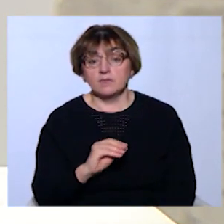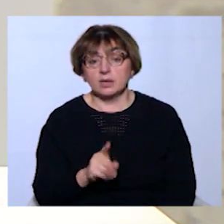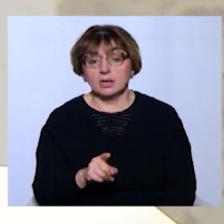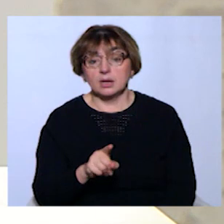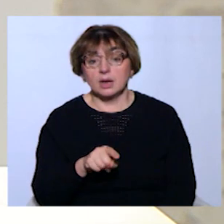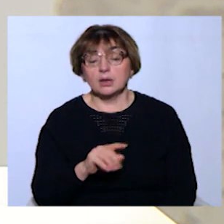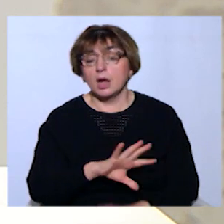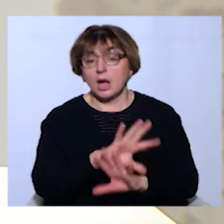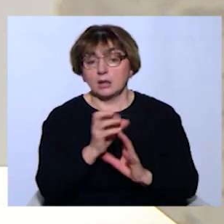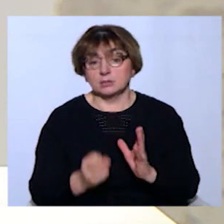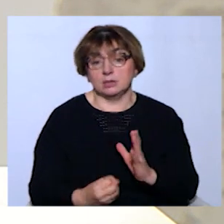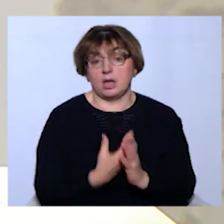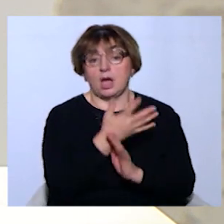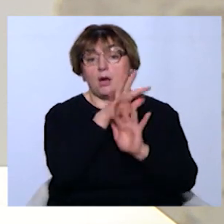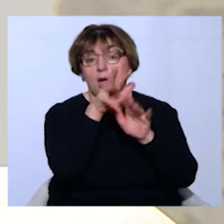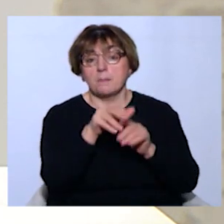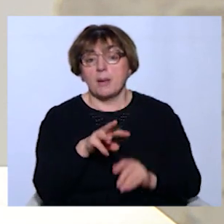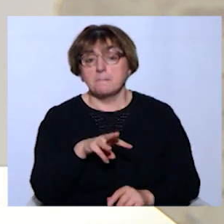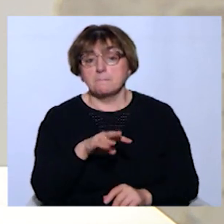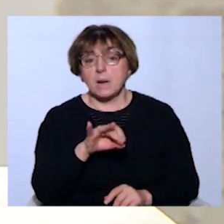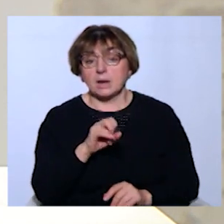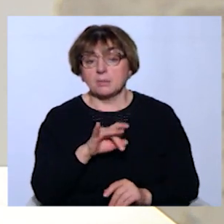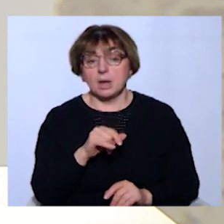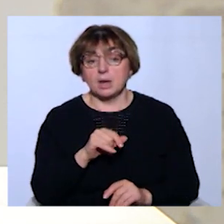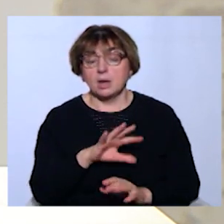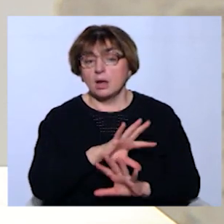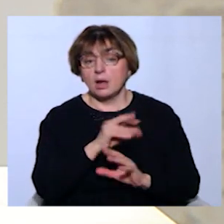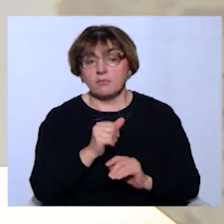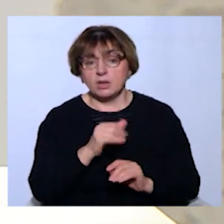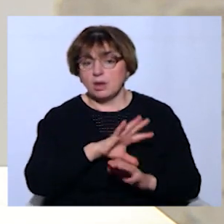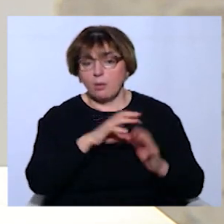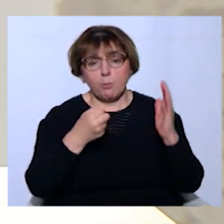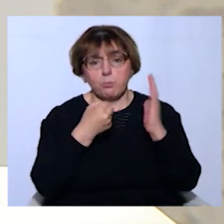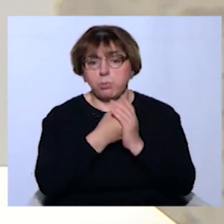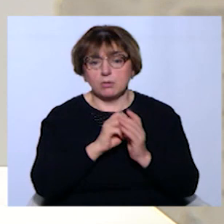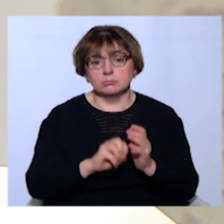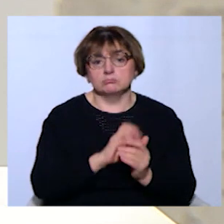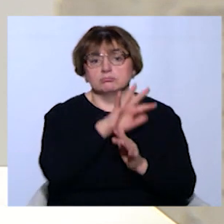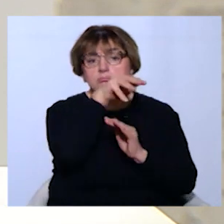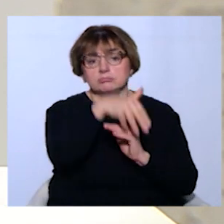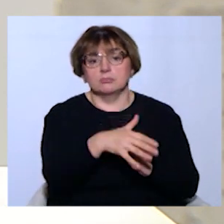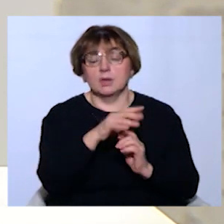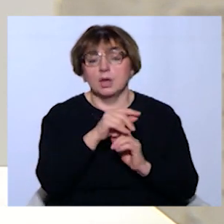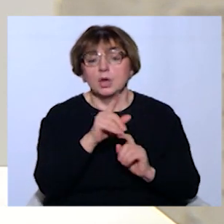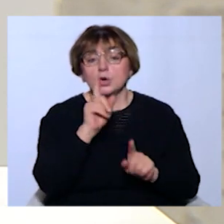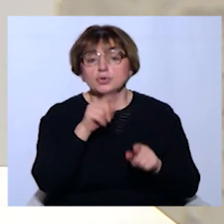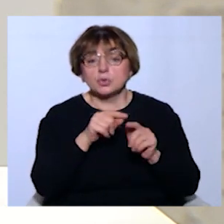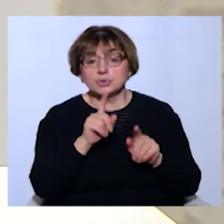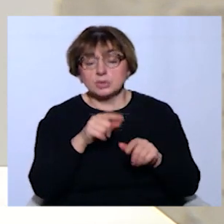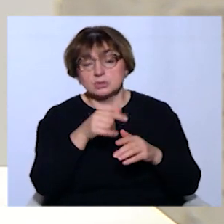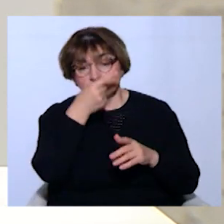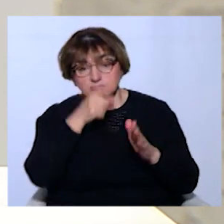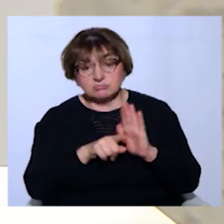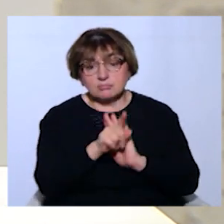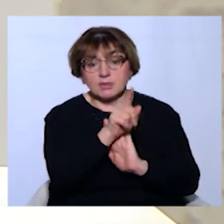ასე გამოსული მაგმა ციაღისკენ წამოსული მაგმა ყველა ვერ ამოიღრება. ზოგჯერ ის ვერ ნახავს გამოსავალს და